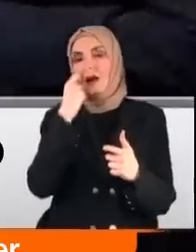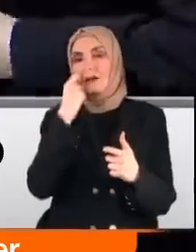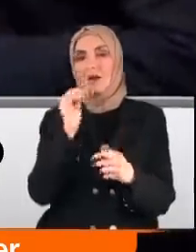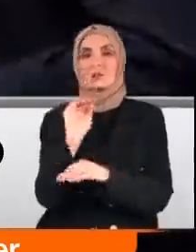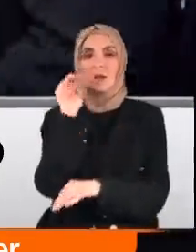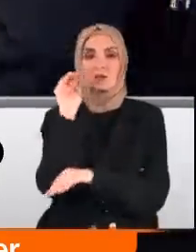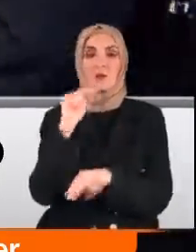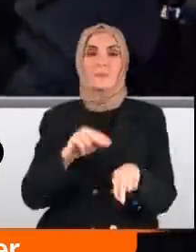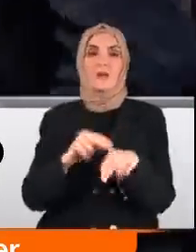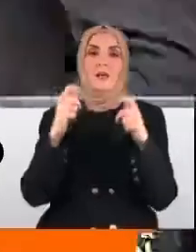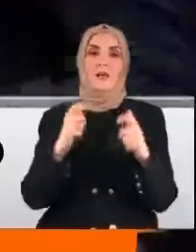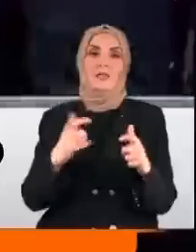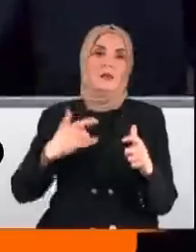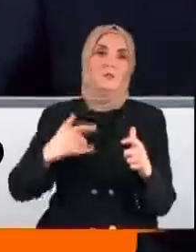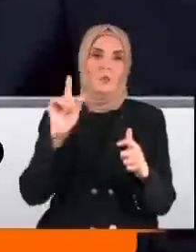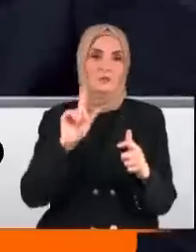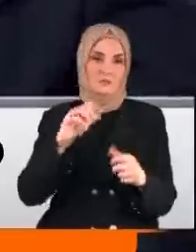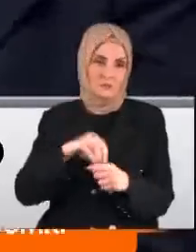Çakmak Anadolu Lisesi.